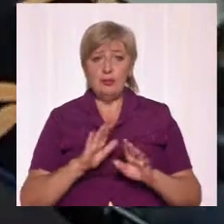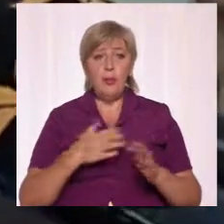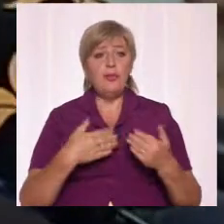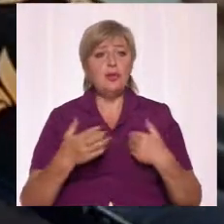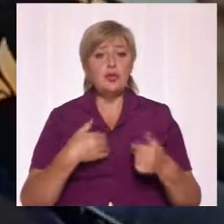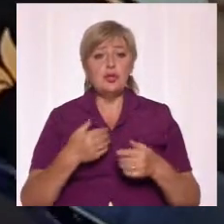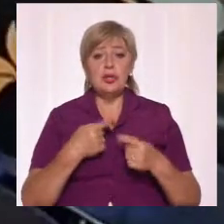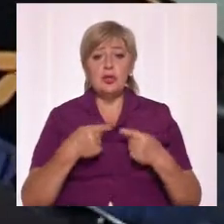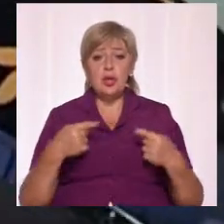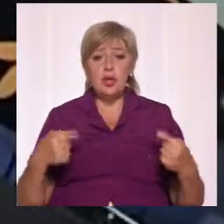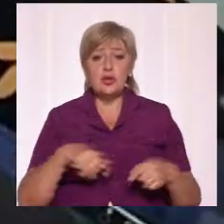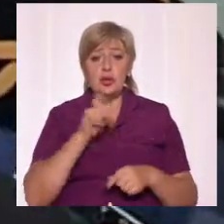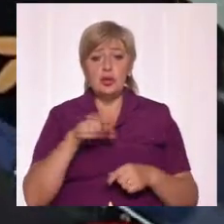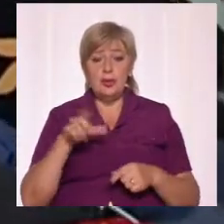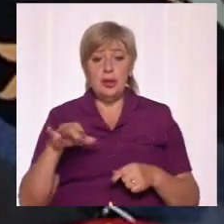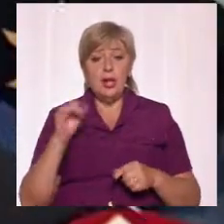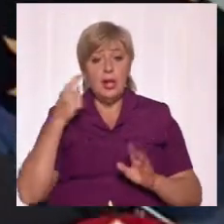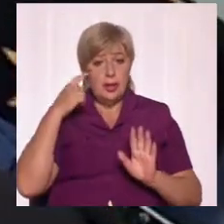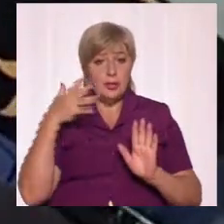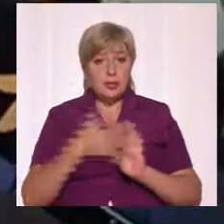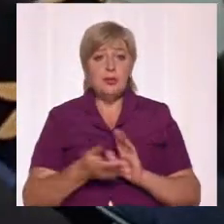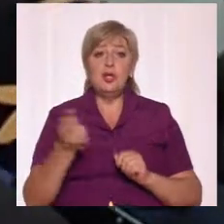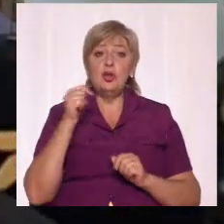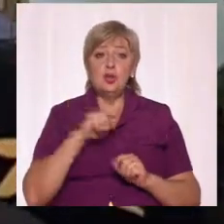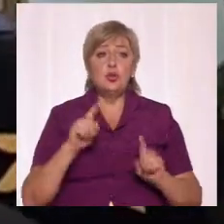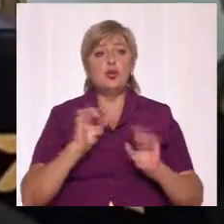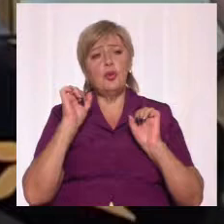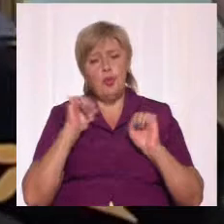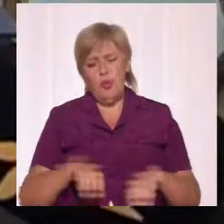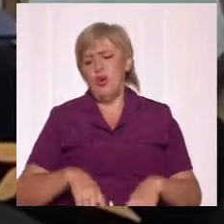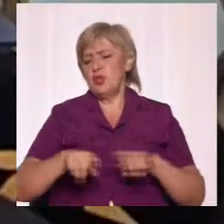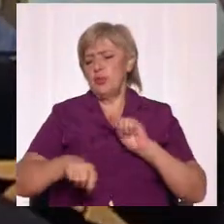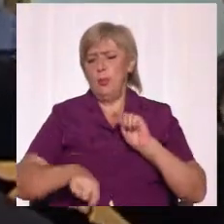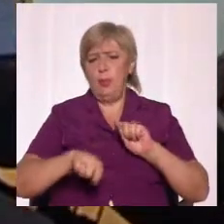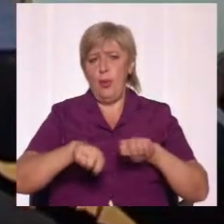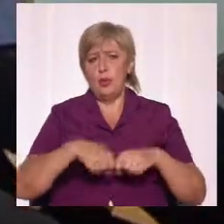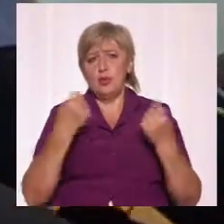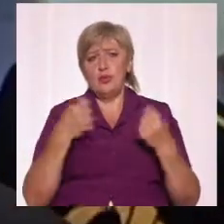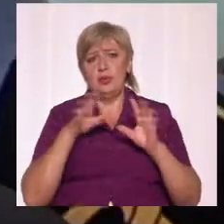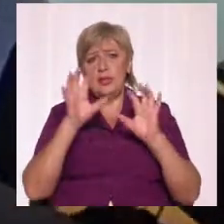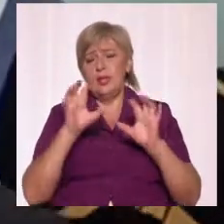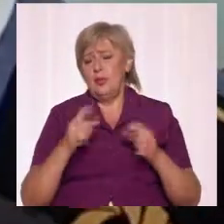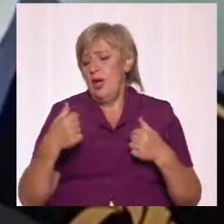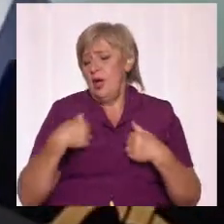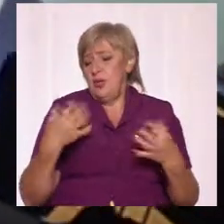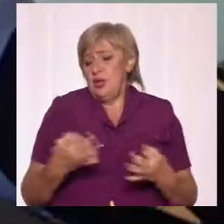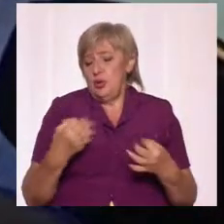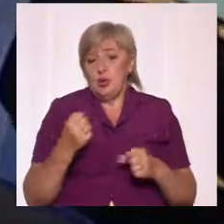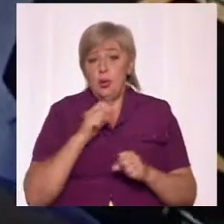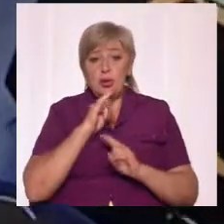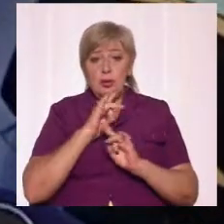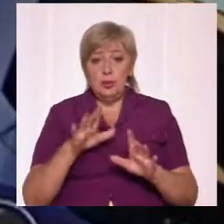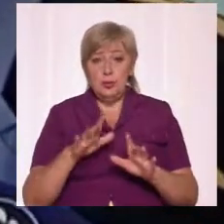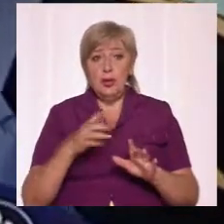наших громадян, і розуміння того, що ти можеш порушувати закон і тобі за це нічого не буде, воно все ж таки пішло